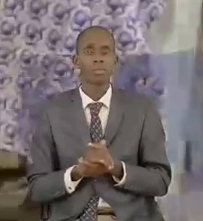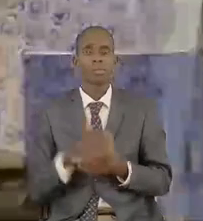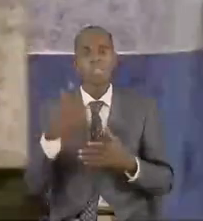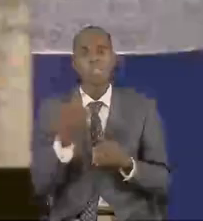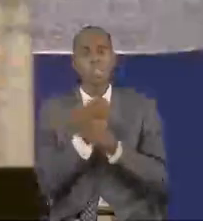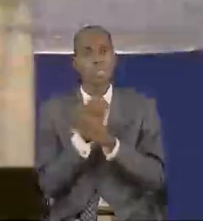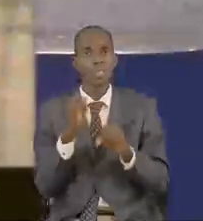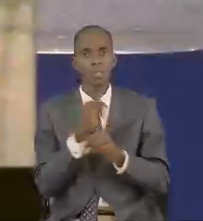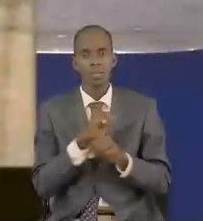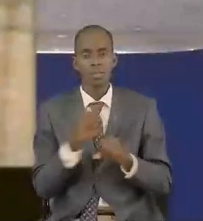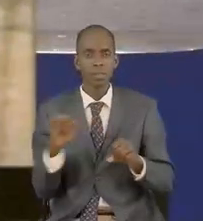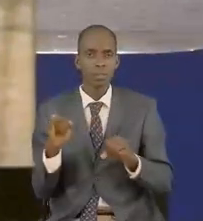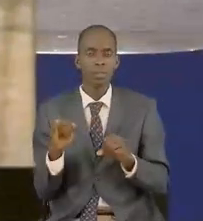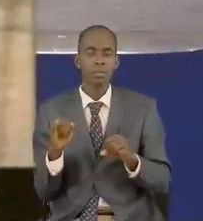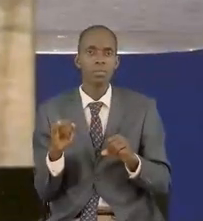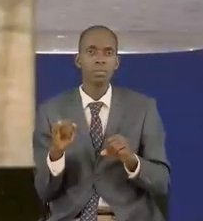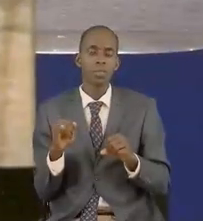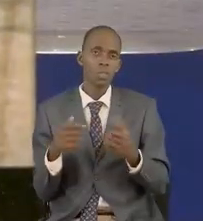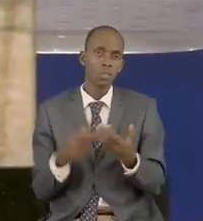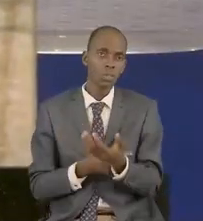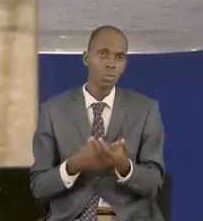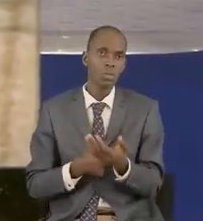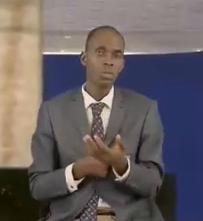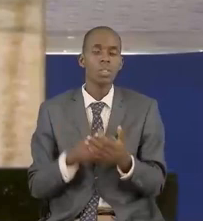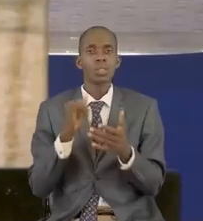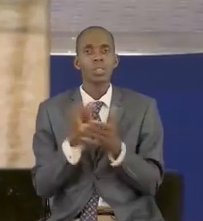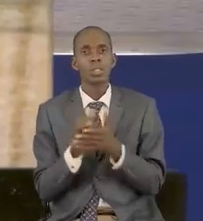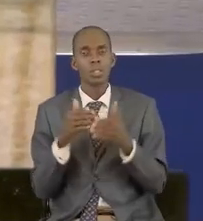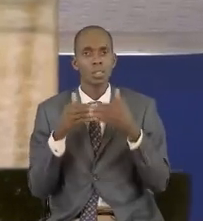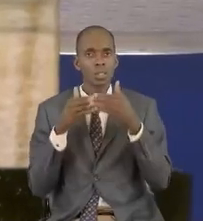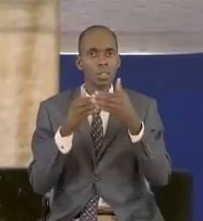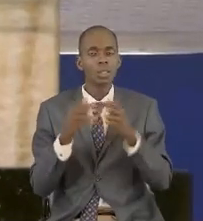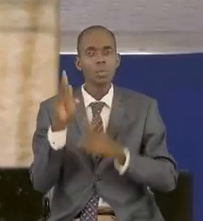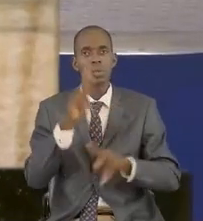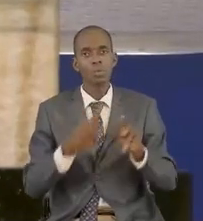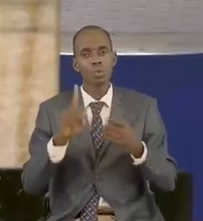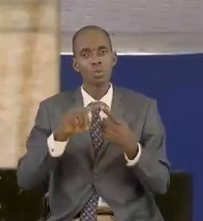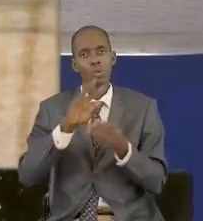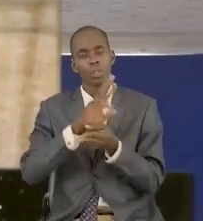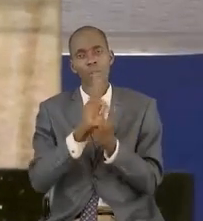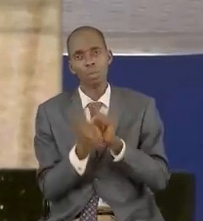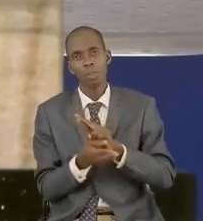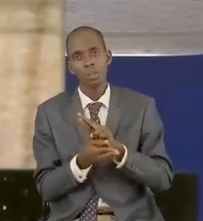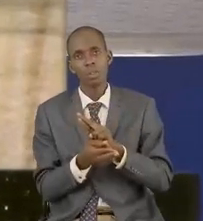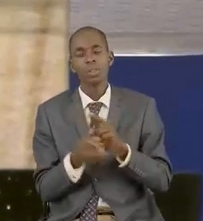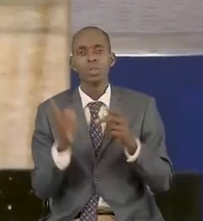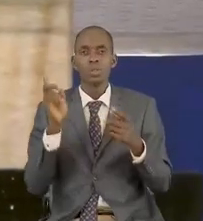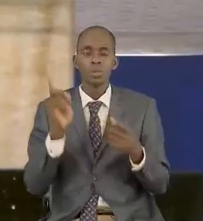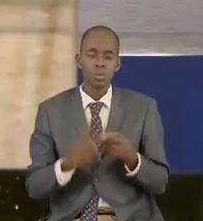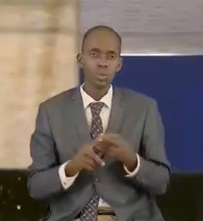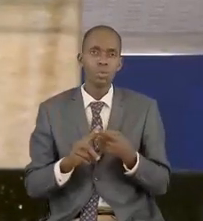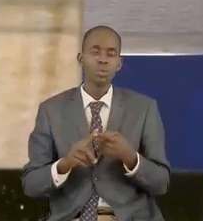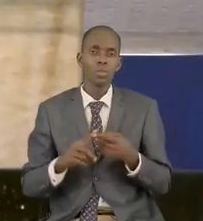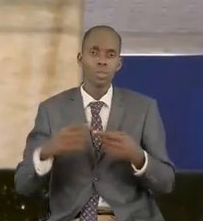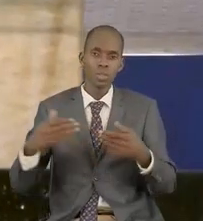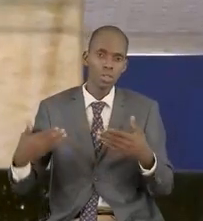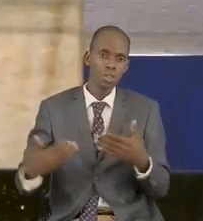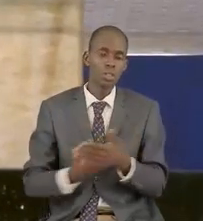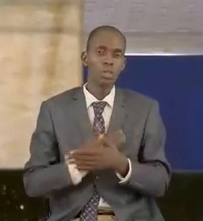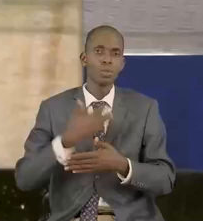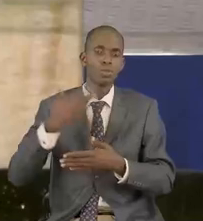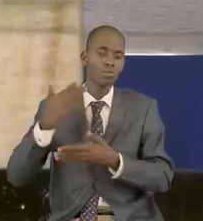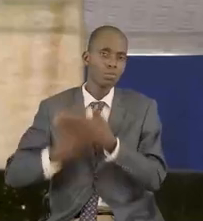l'évangile du salut qui conduit les gens à la repentance à la régénération et la